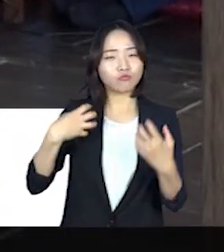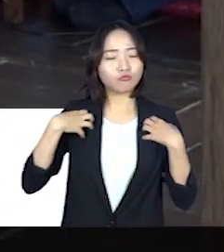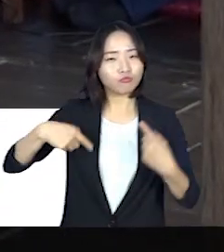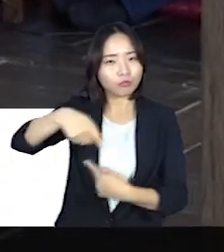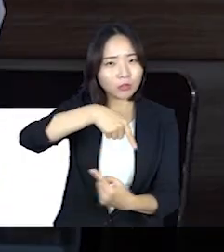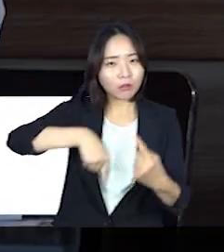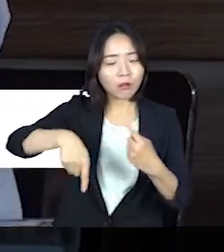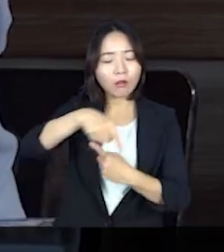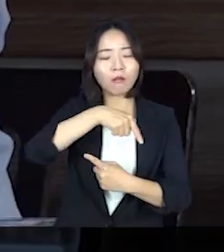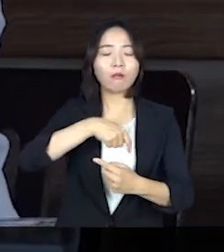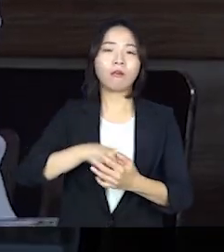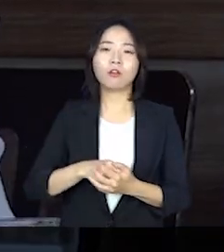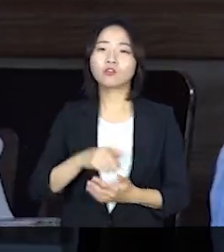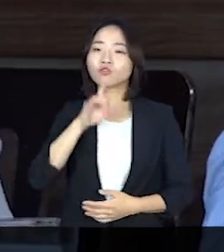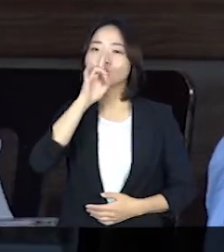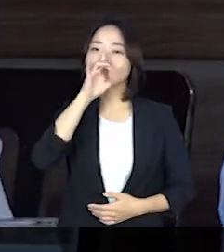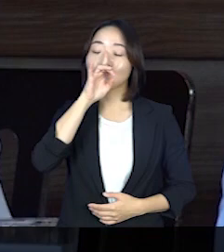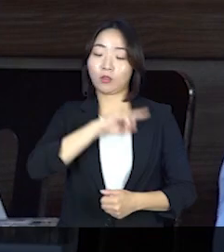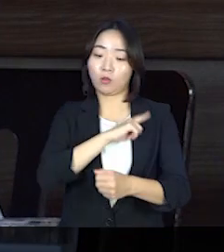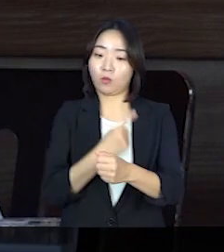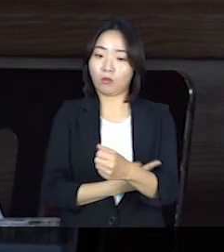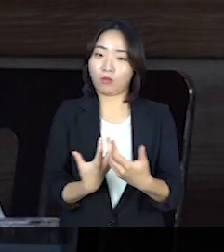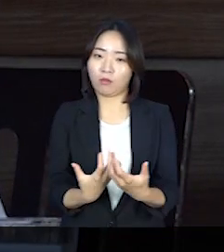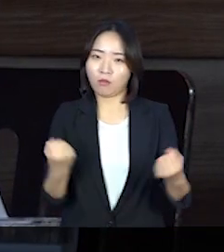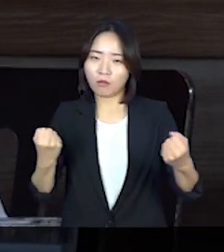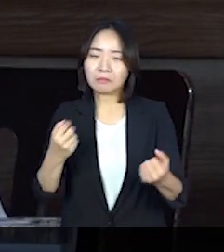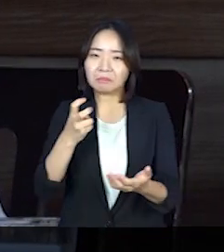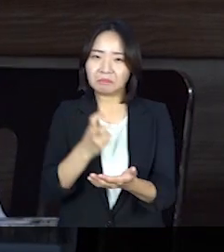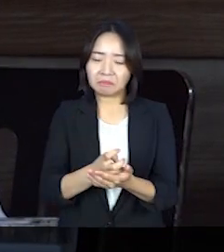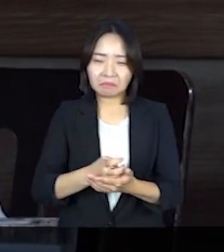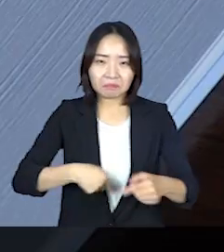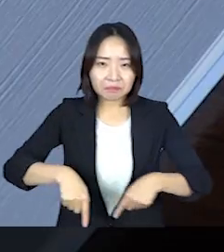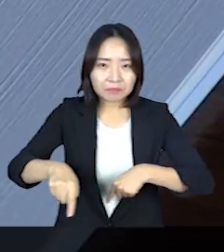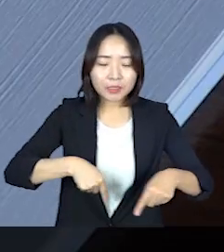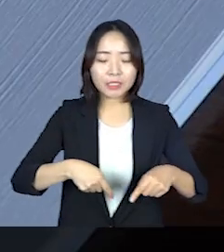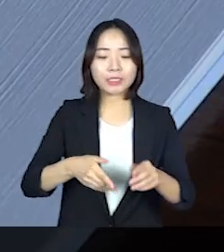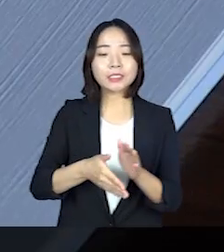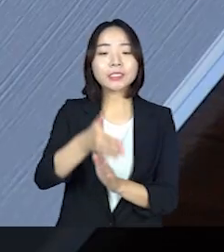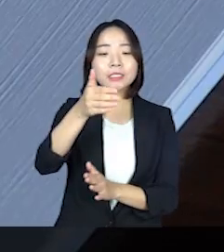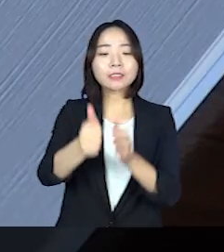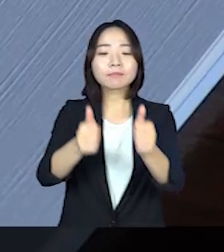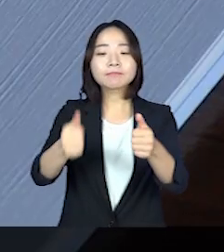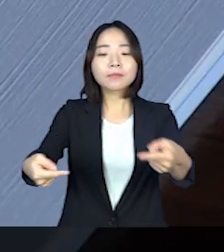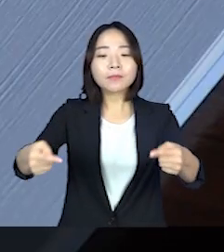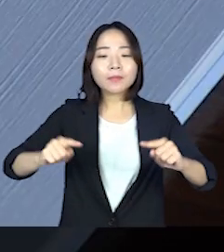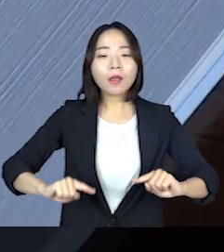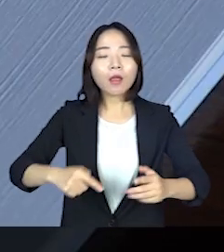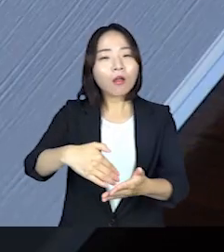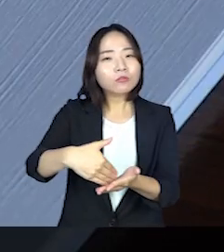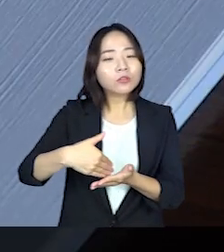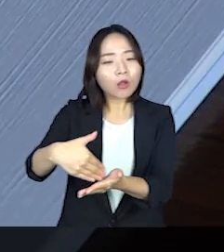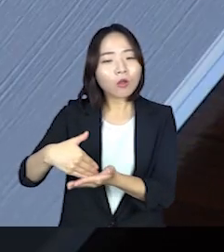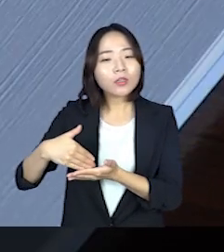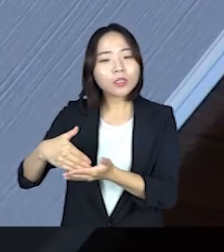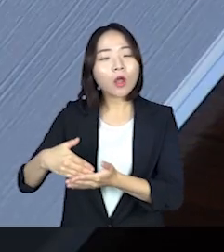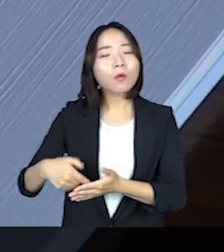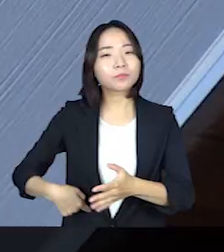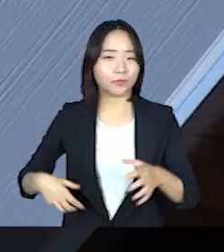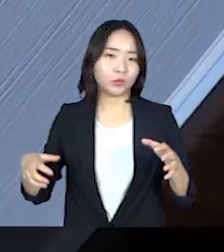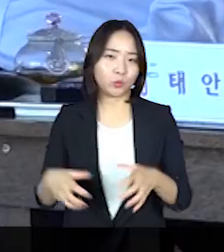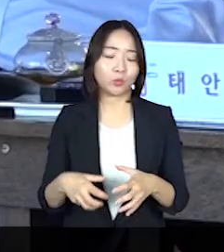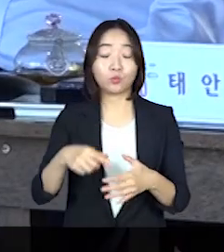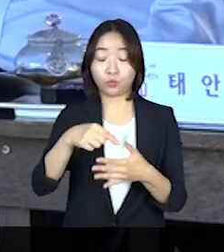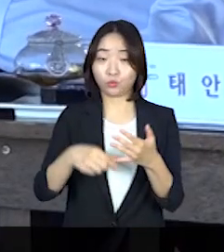운영, 광역지방정부의 자치분권 사전협의제 제도화, 시군별 권위협조사항 등에 대한 논의가